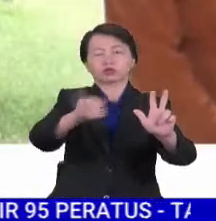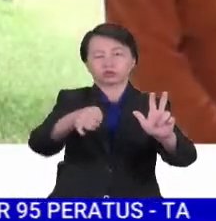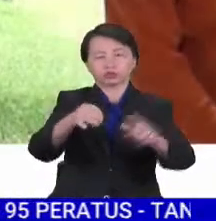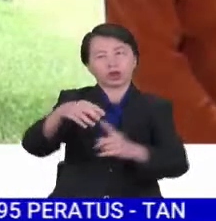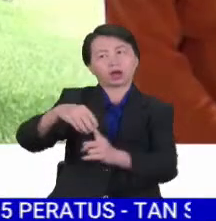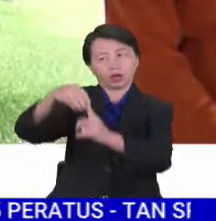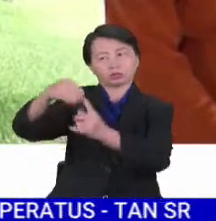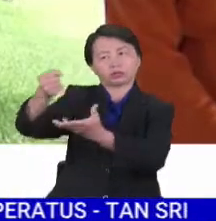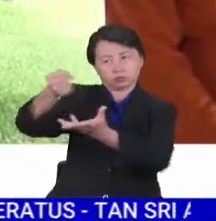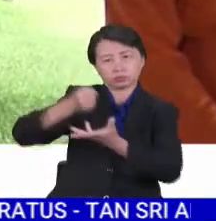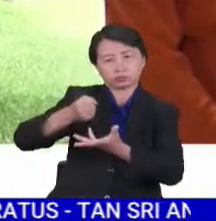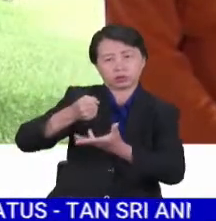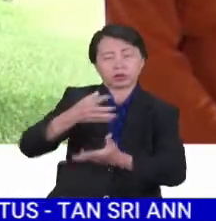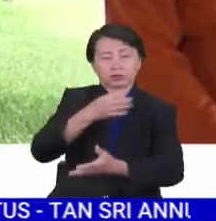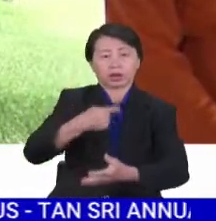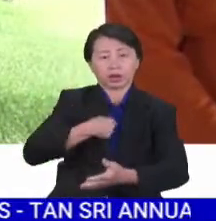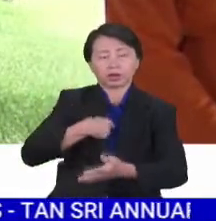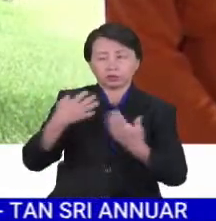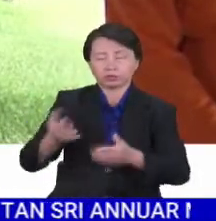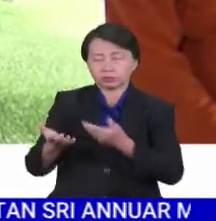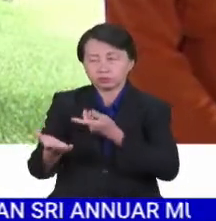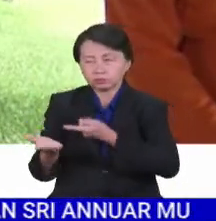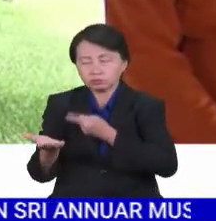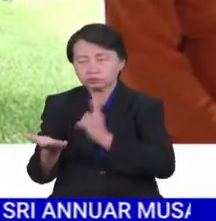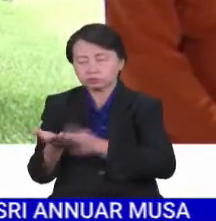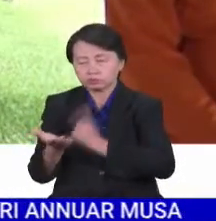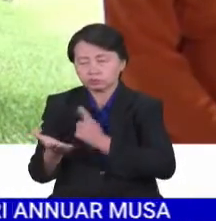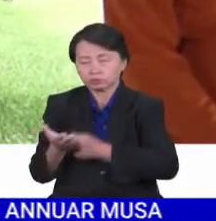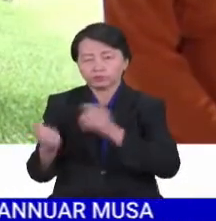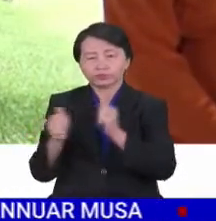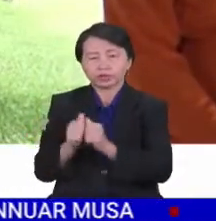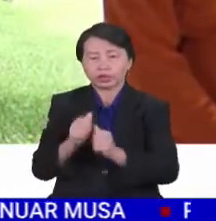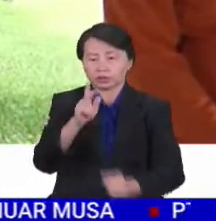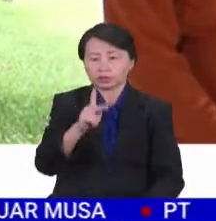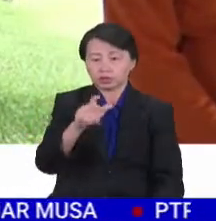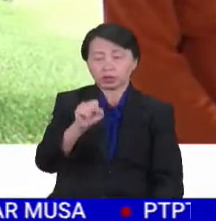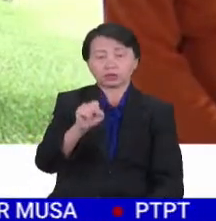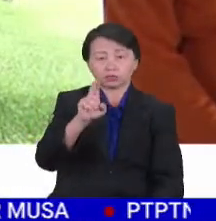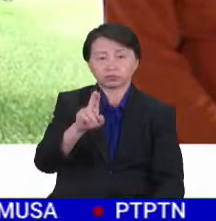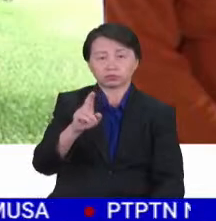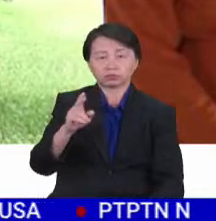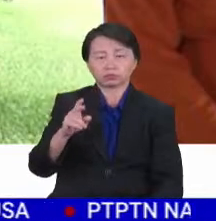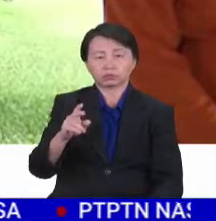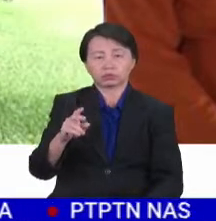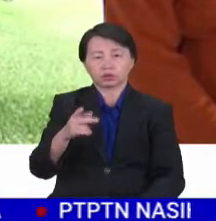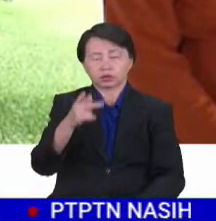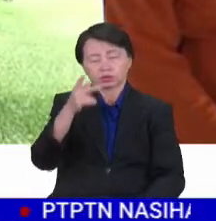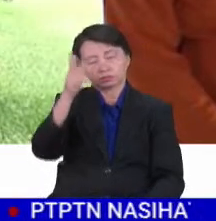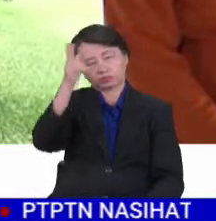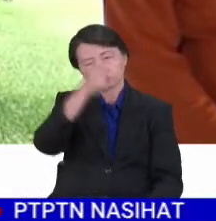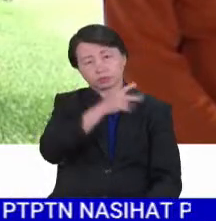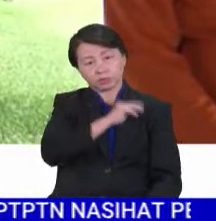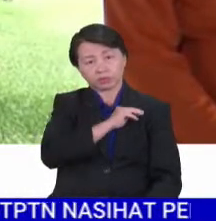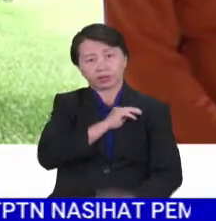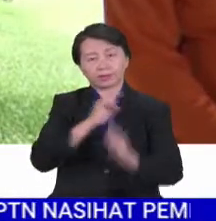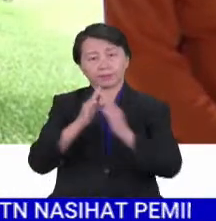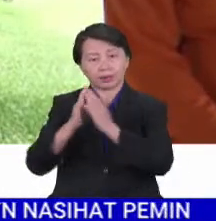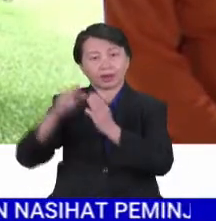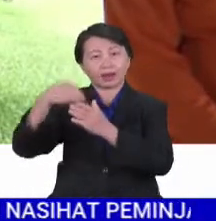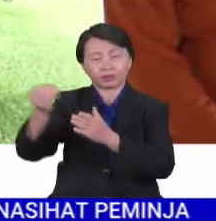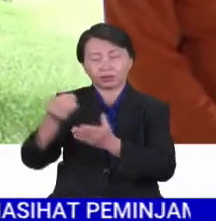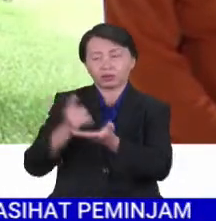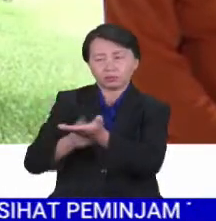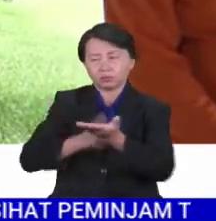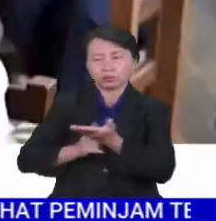khas. Dan saya setelah berbincang dengan KSU, KPLB dalam bulan 6 atau bulan 7 lalu,